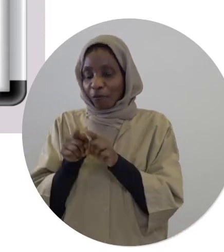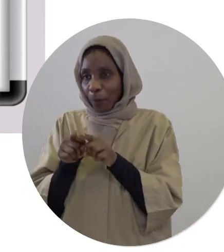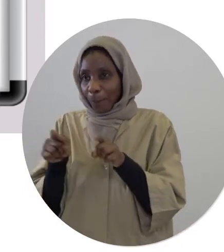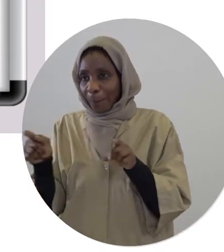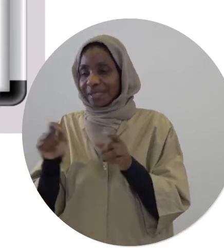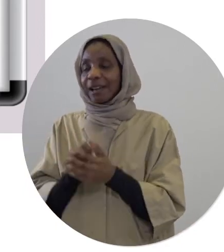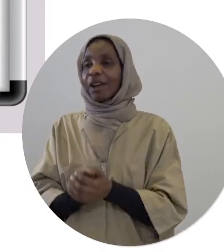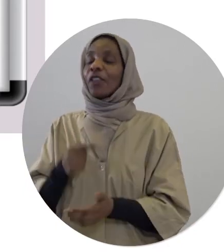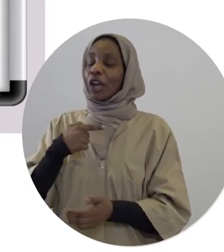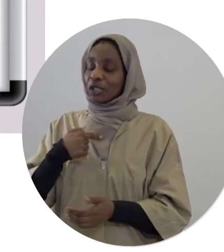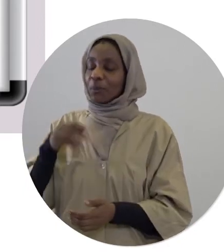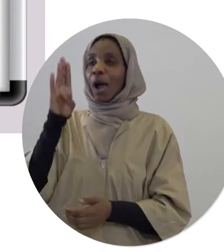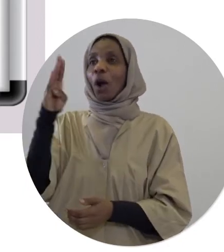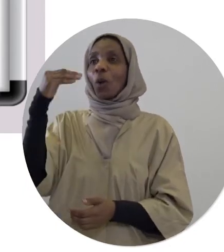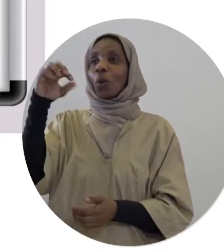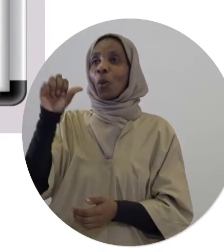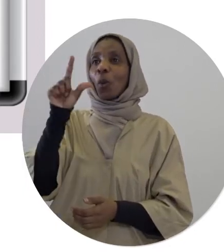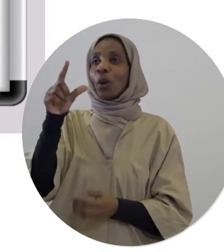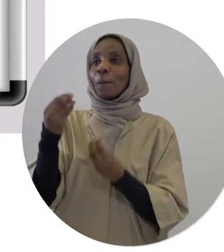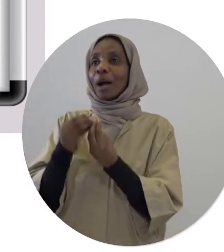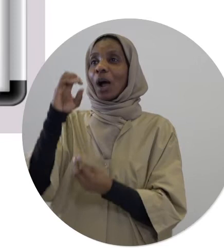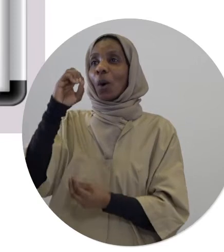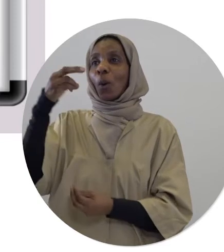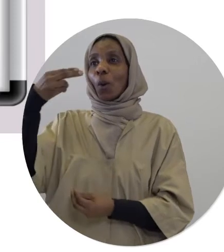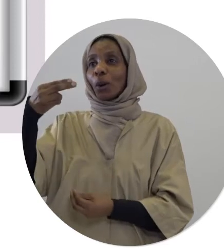وحلقة البنزين، إذن تحقق شرط الكحول